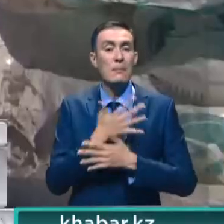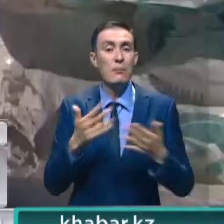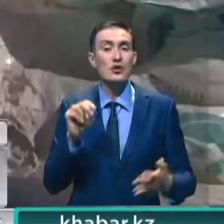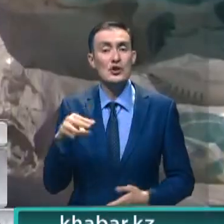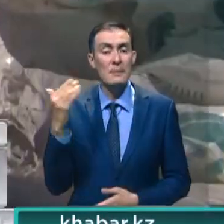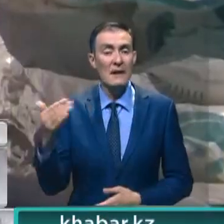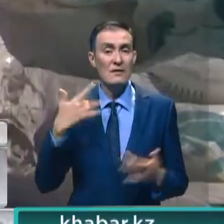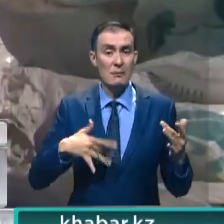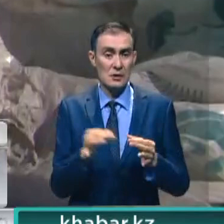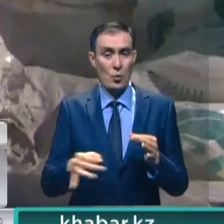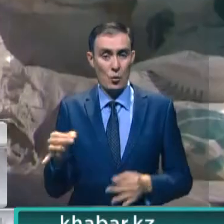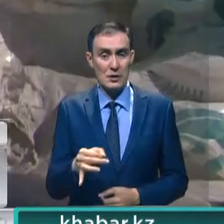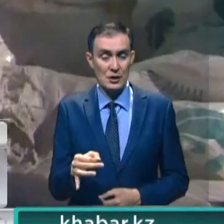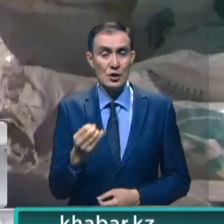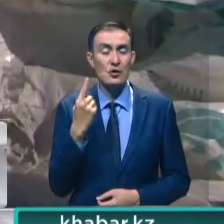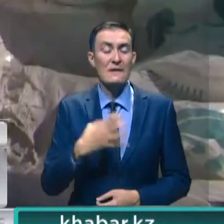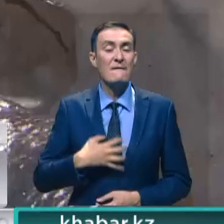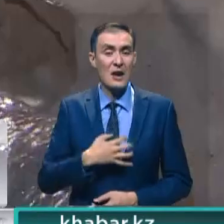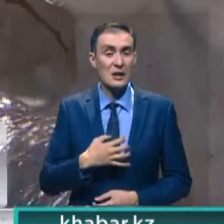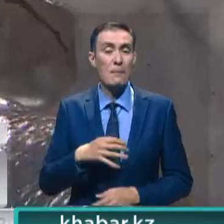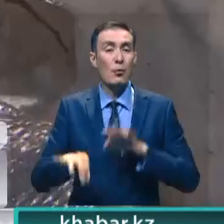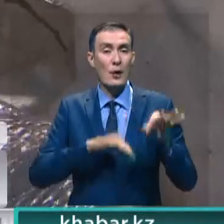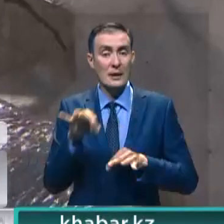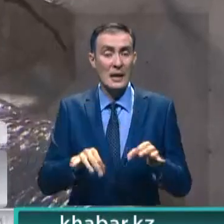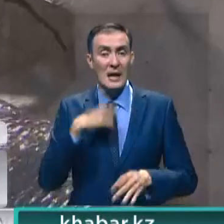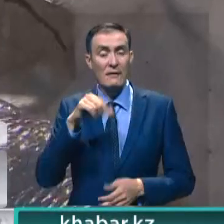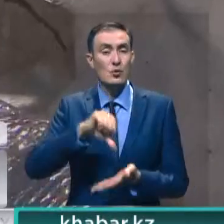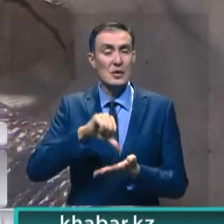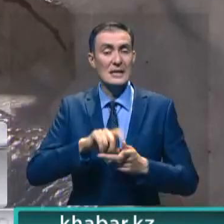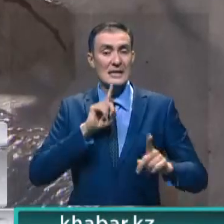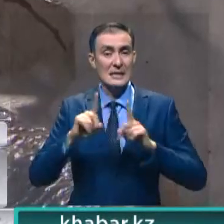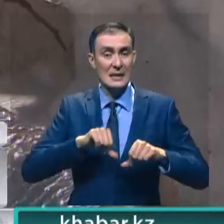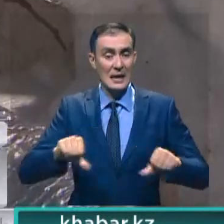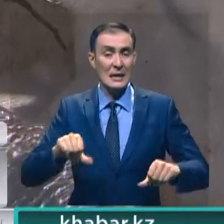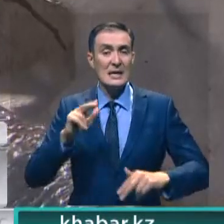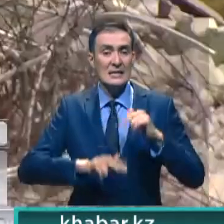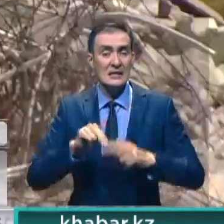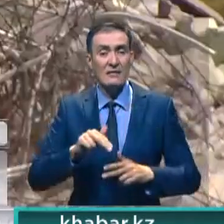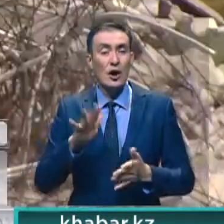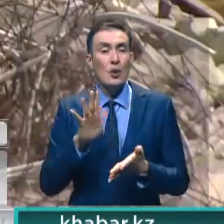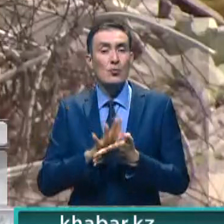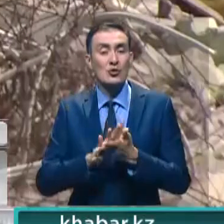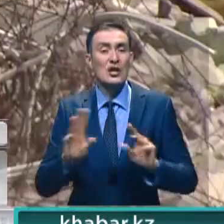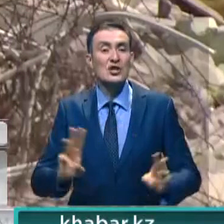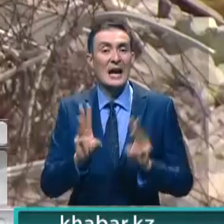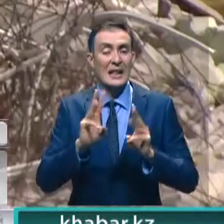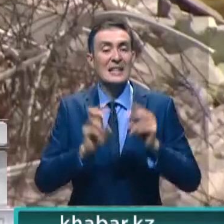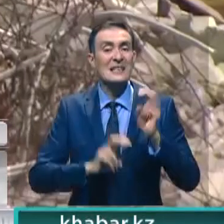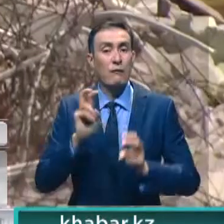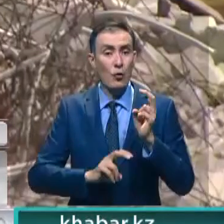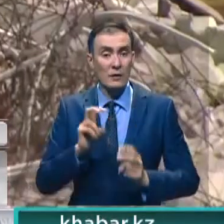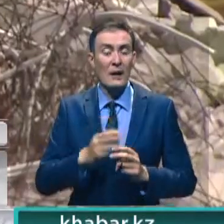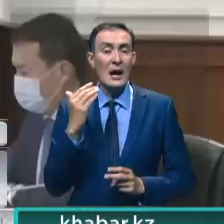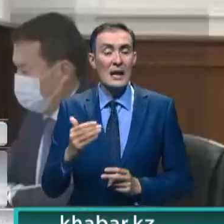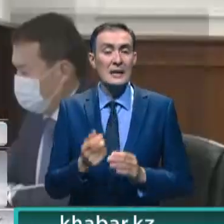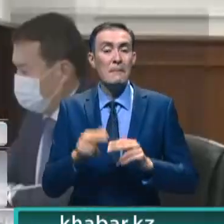больше, чем в Жамбылском регионе. Еще один важный проект отметили участники заседания строительства мусоросжигательных